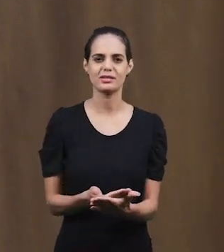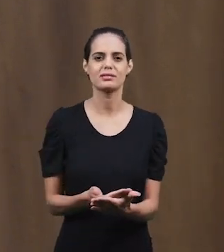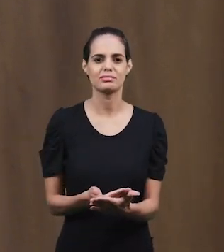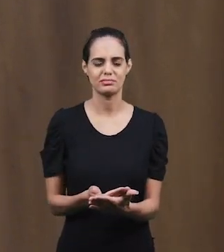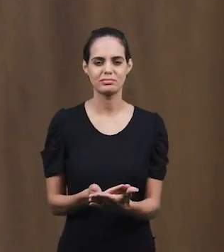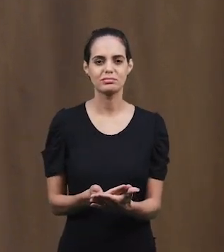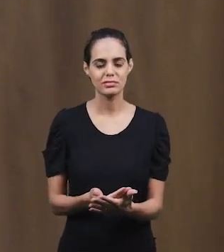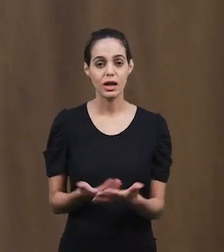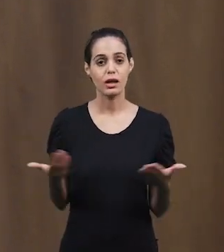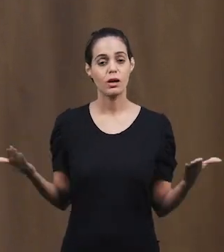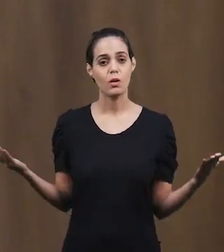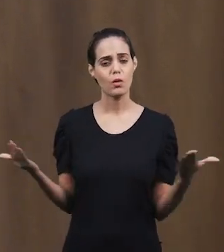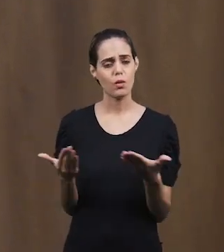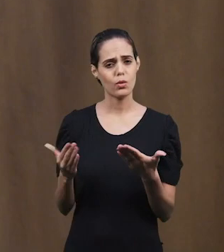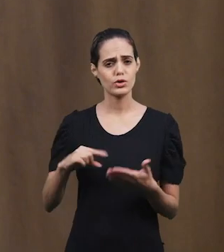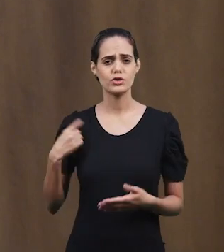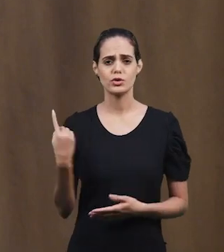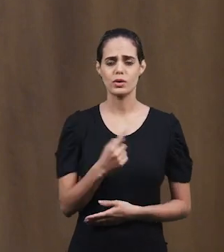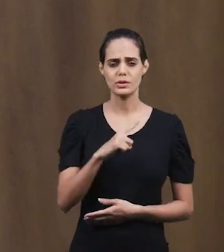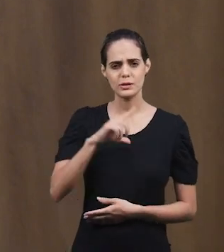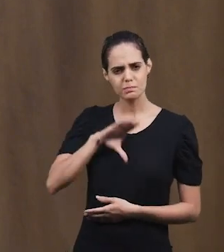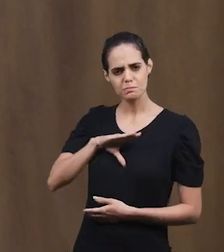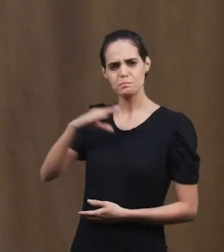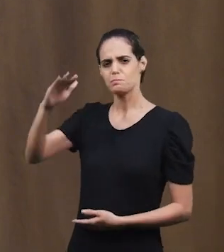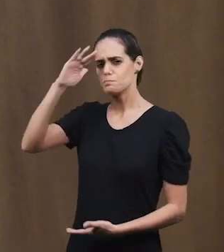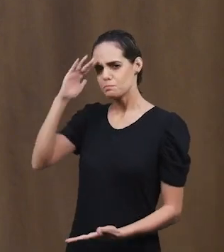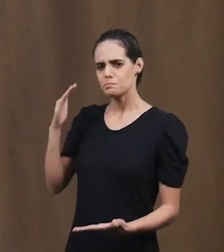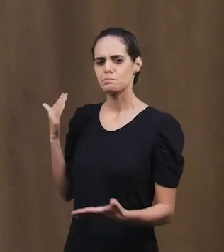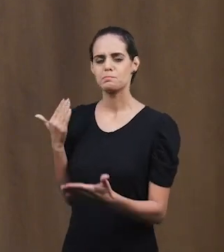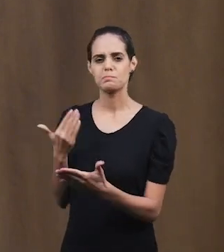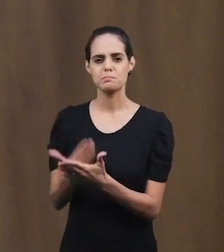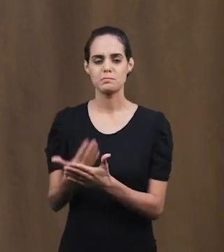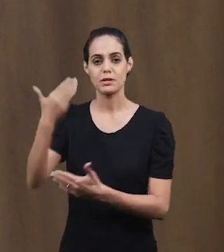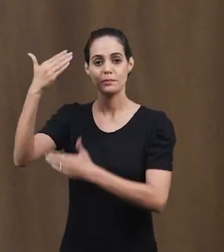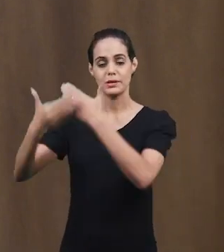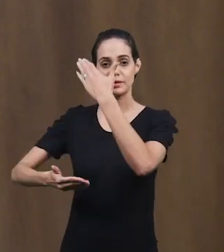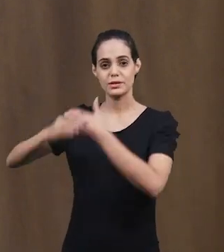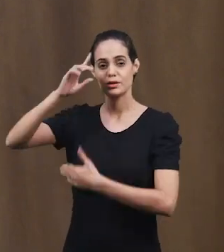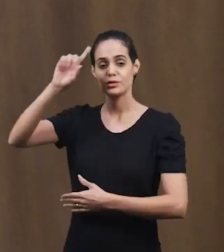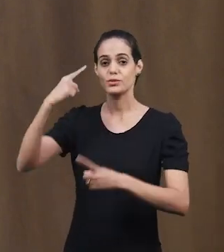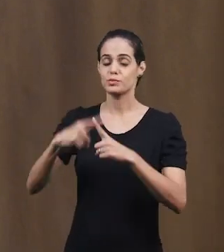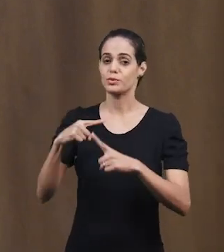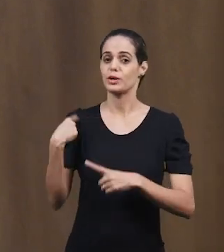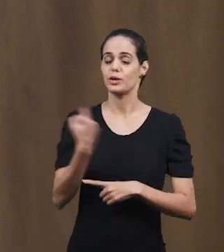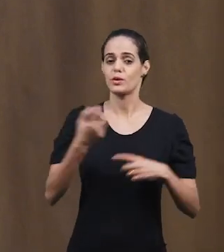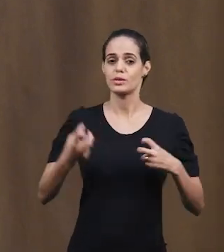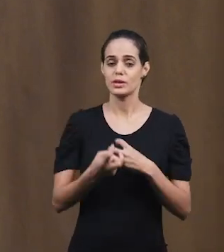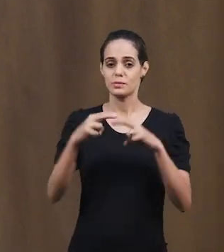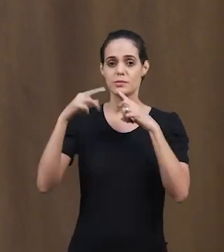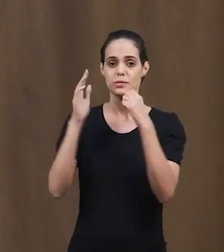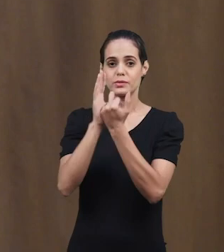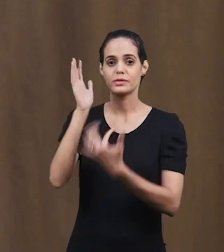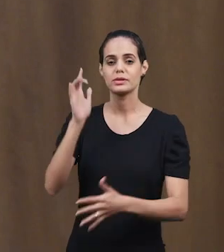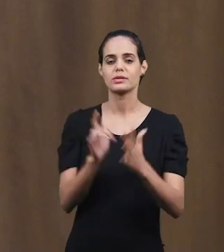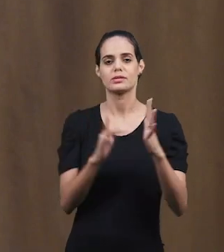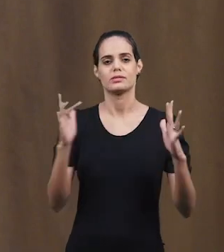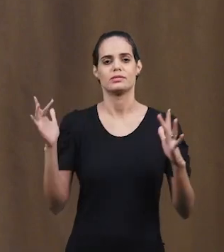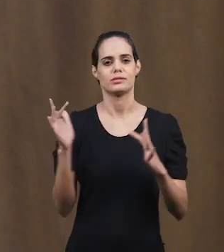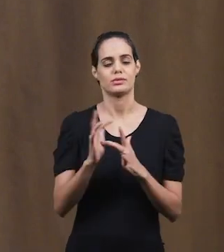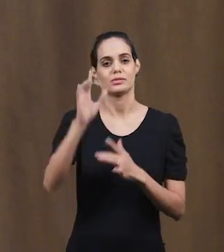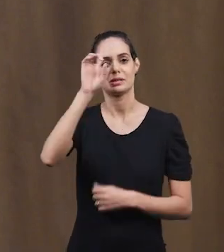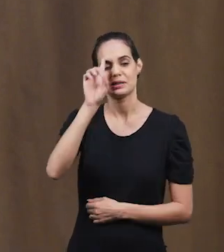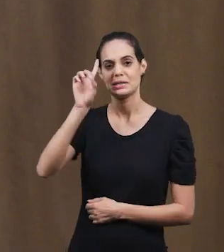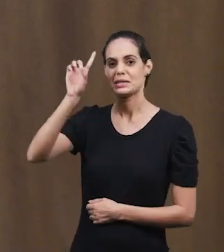la confiance. Parce que pourquoi aujourd'hui nous avons l'audace pour entrer dans la présence de Dieu? Parce que quand nous prions par le sang de